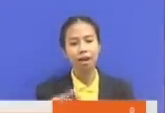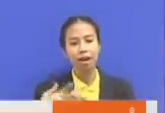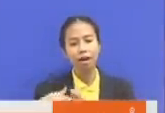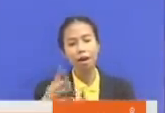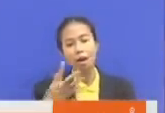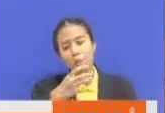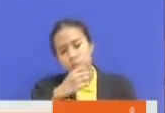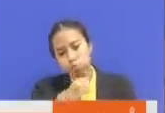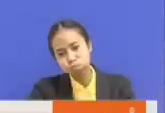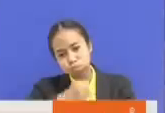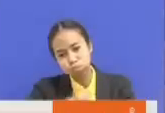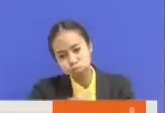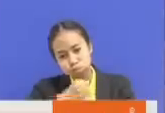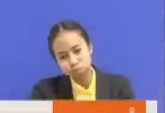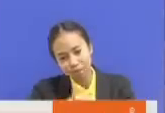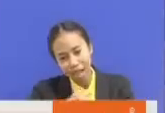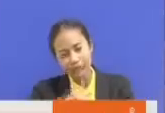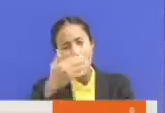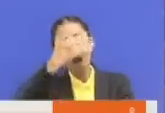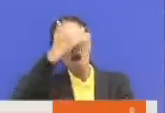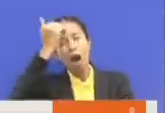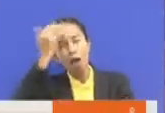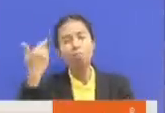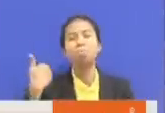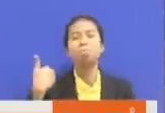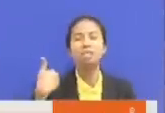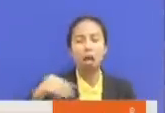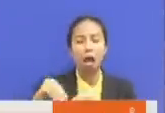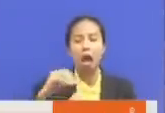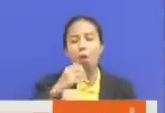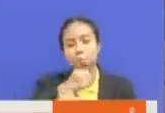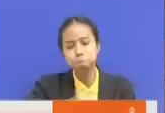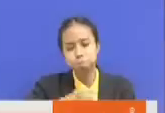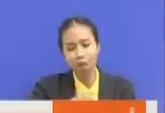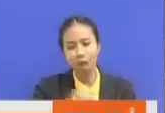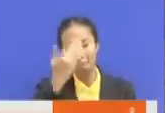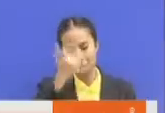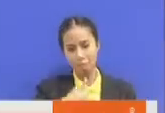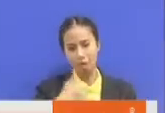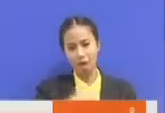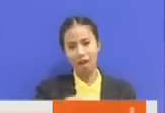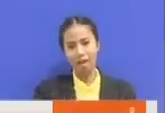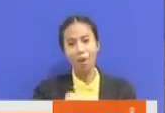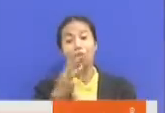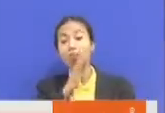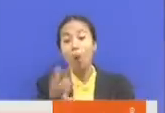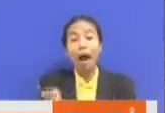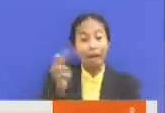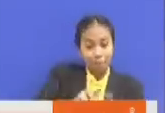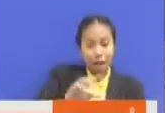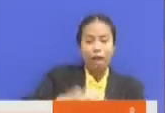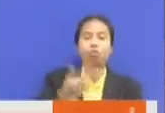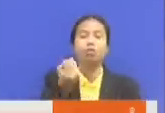ถามออกนะครับนะครับก็ถือว่าอายุ 19ปีแล้วกันนะ